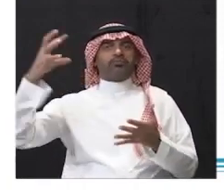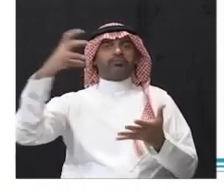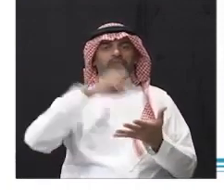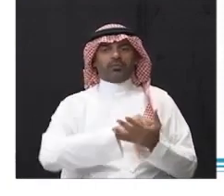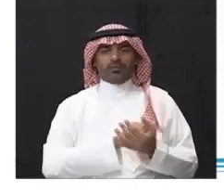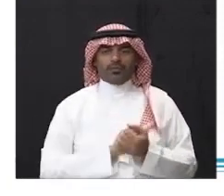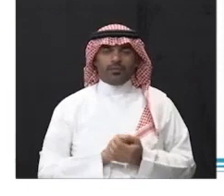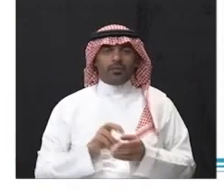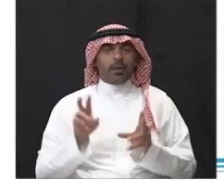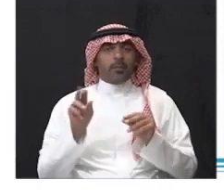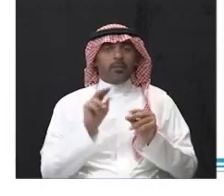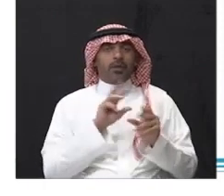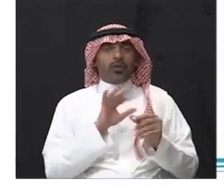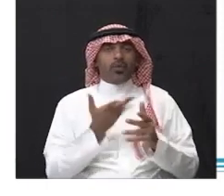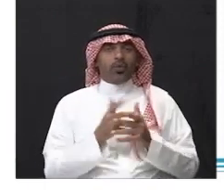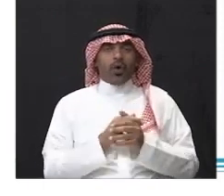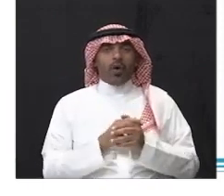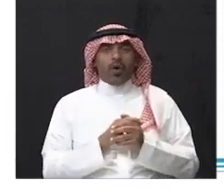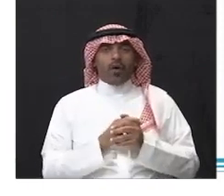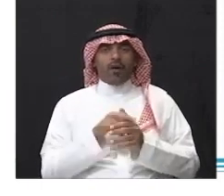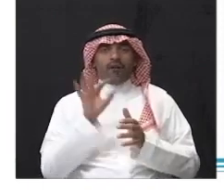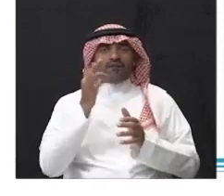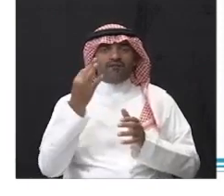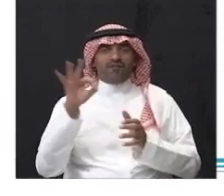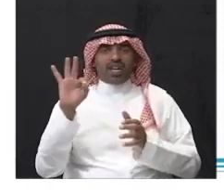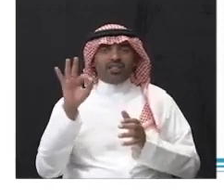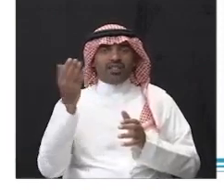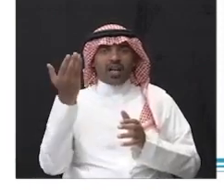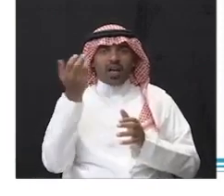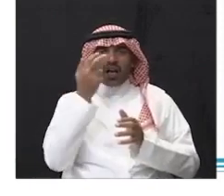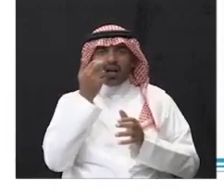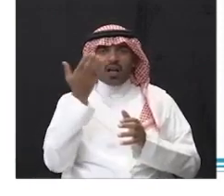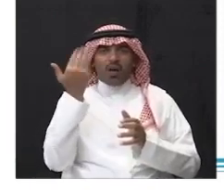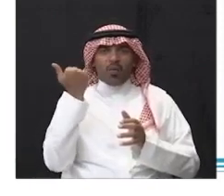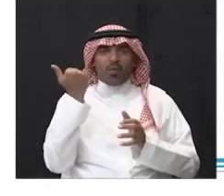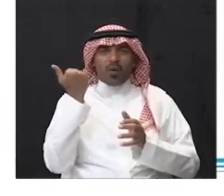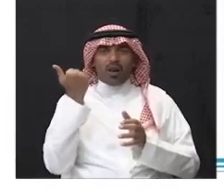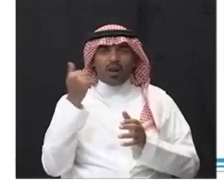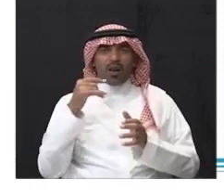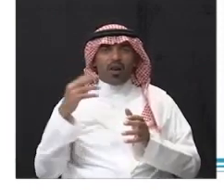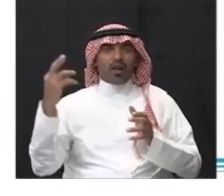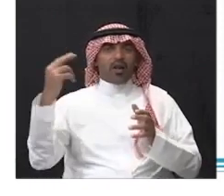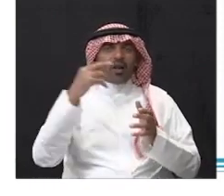الغزو الفرنسي للجزائر عام 1830 من الميلاد،